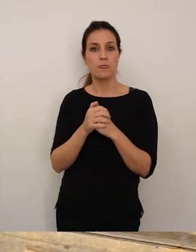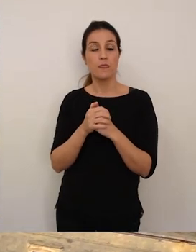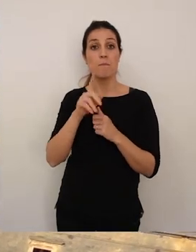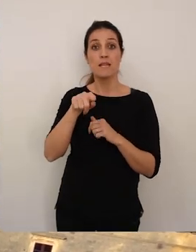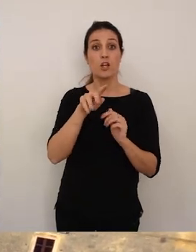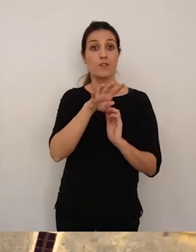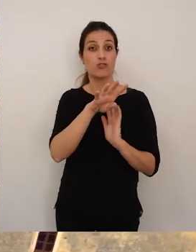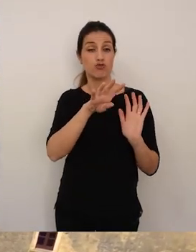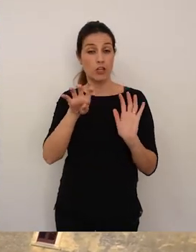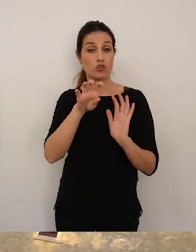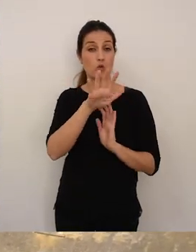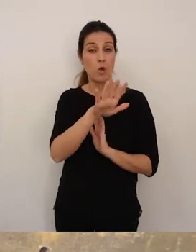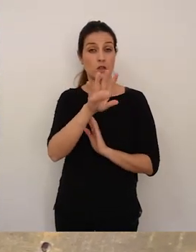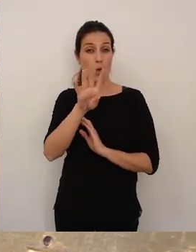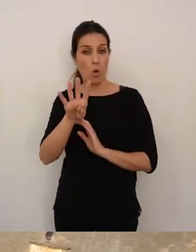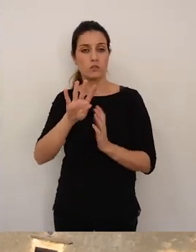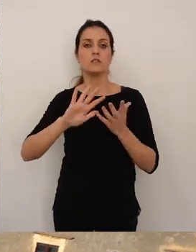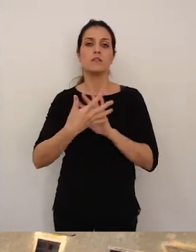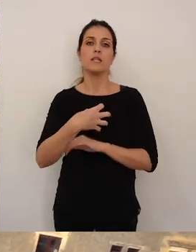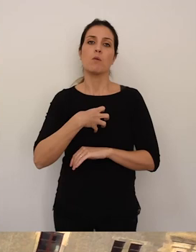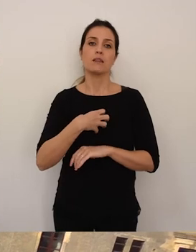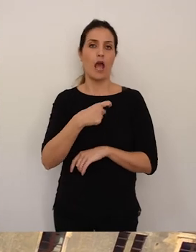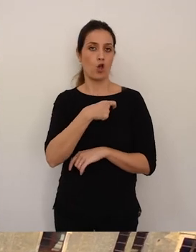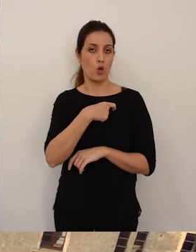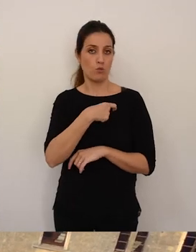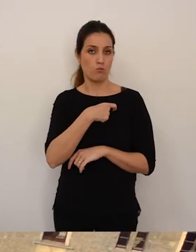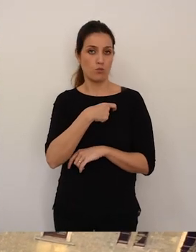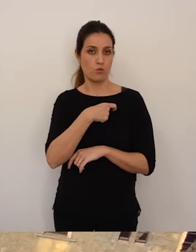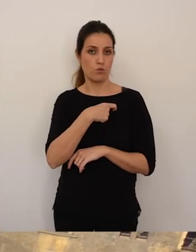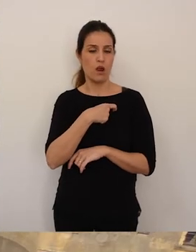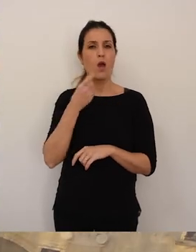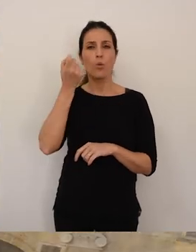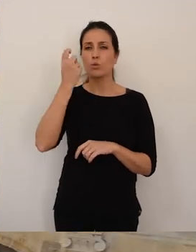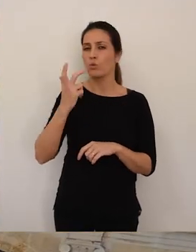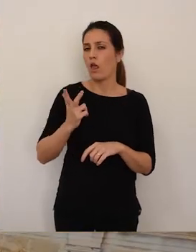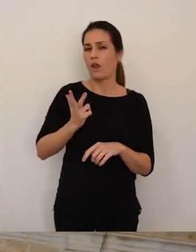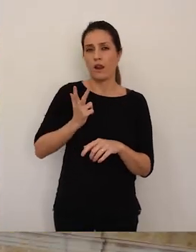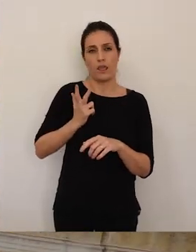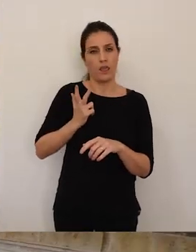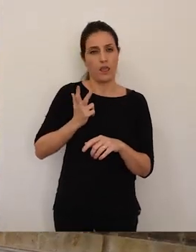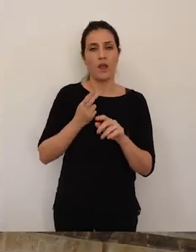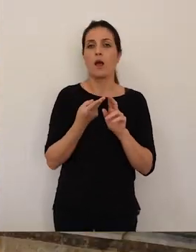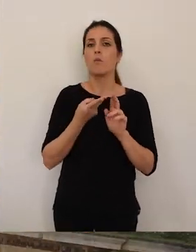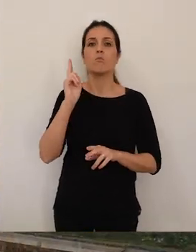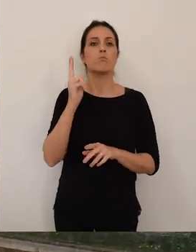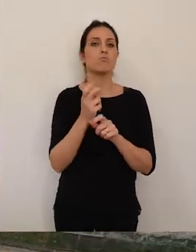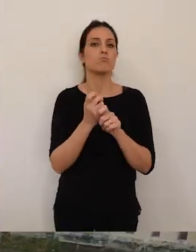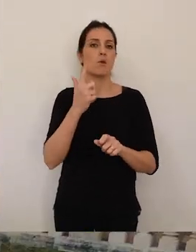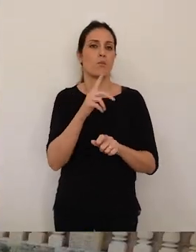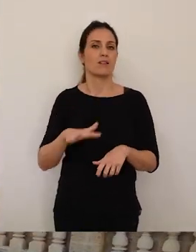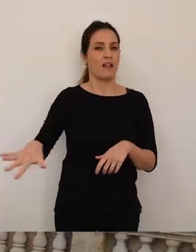Dal 1954 il palazzo è proprietà comunale ed è il contenitore culturale più importante del paese.